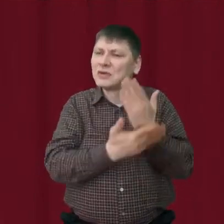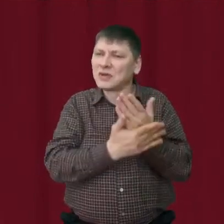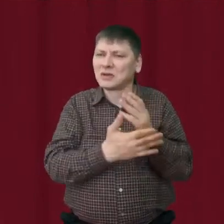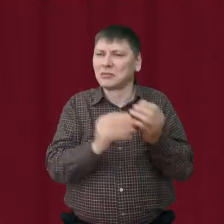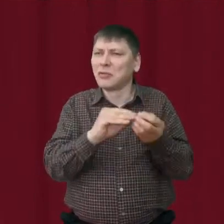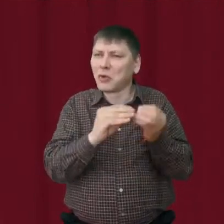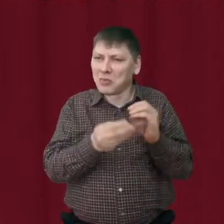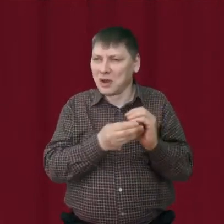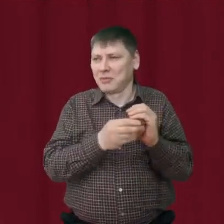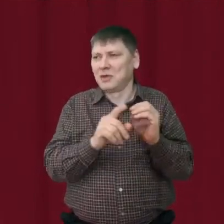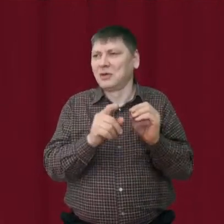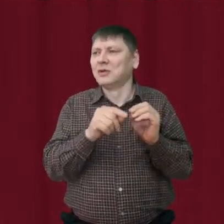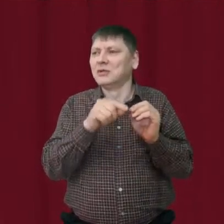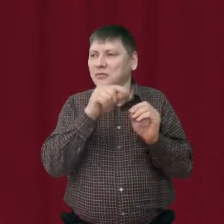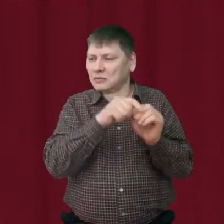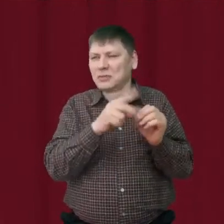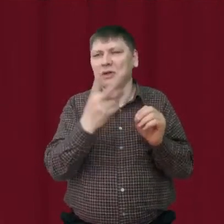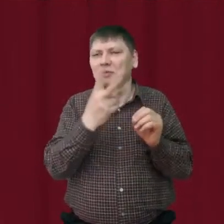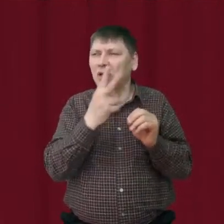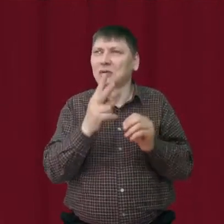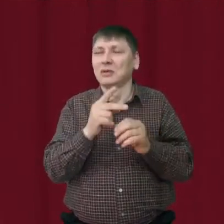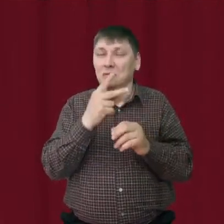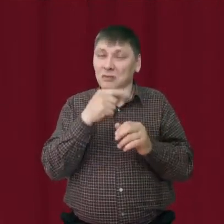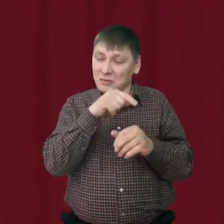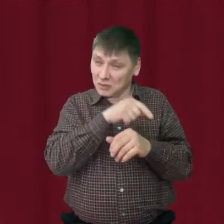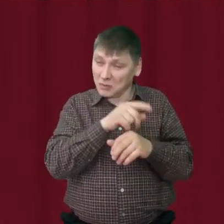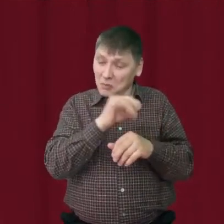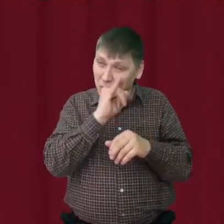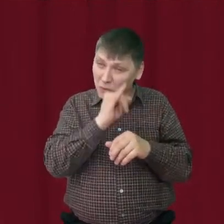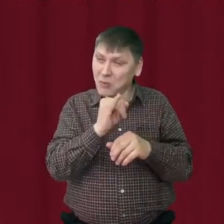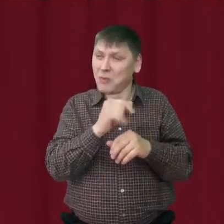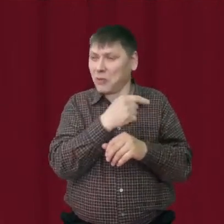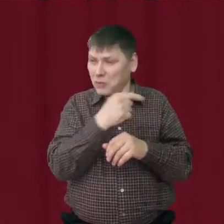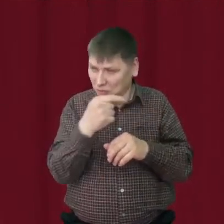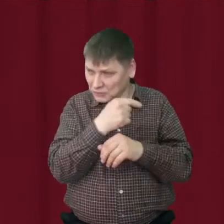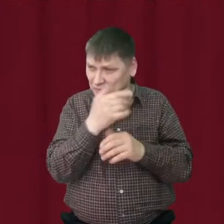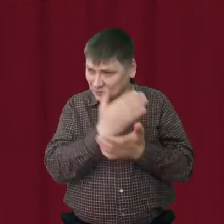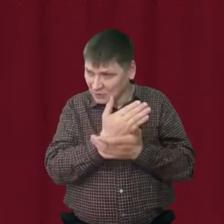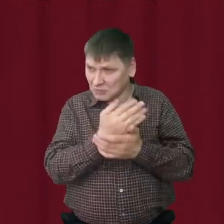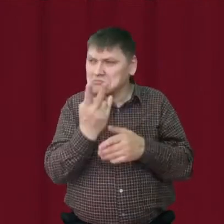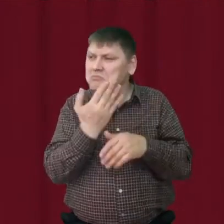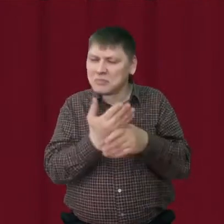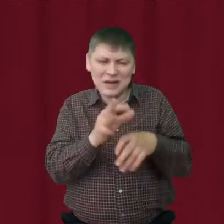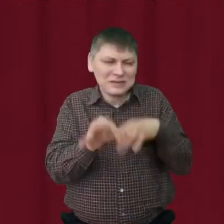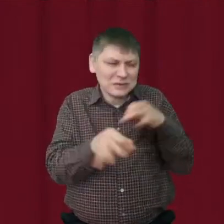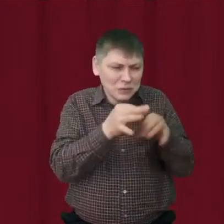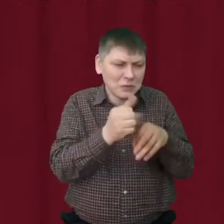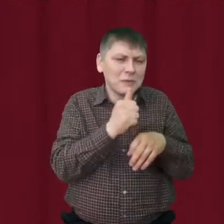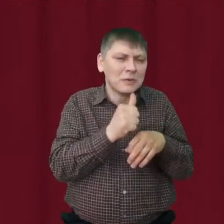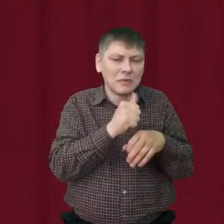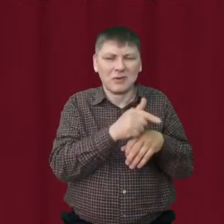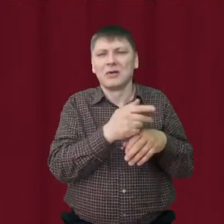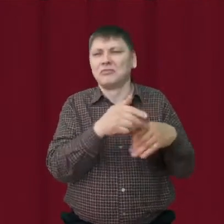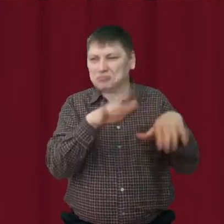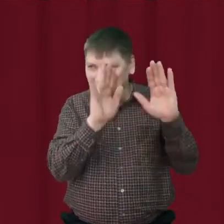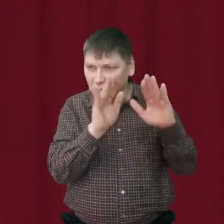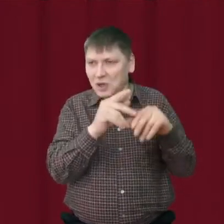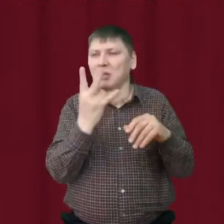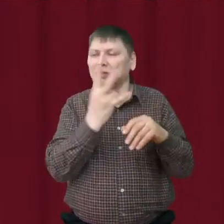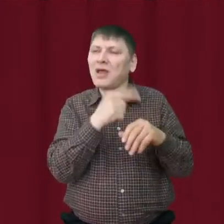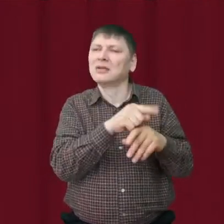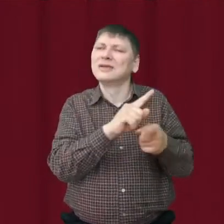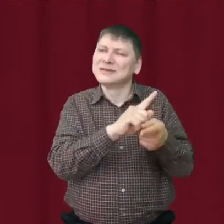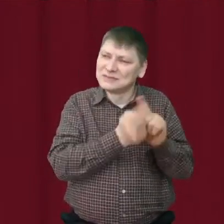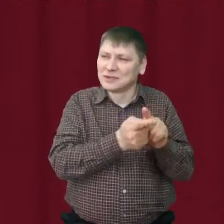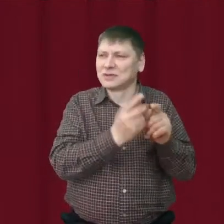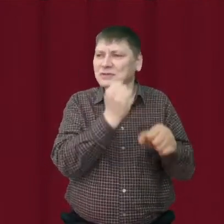нам возможность, увидев это, молиться, чтобы Господь помог нам измениться, и в итоге, чтобы мы становились совершеннее. И в конечном итоге мы